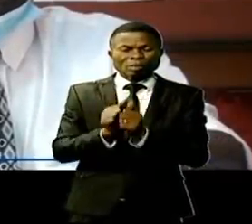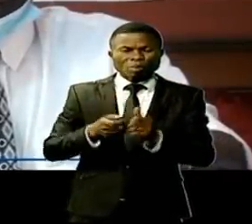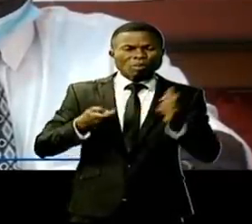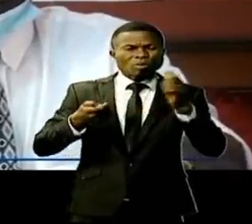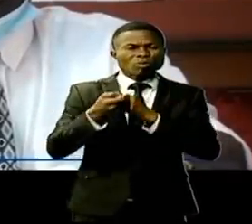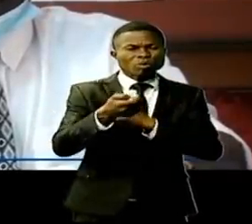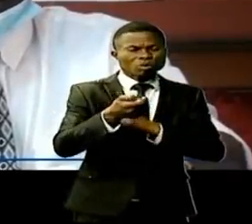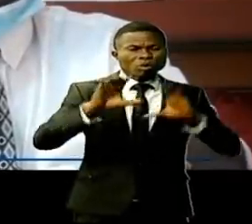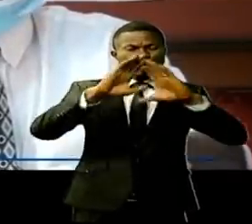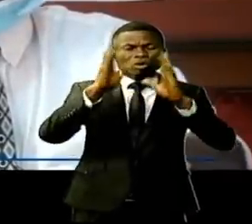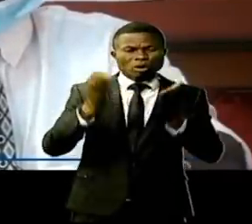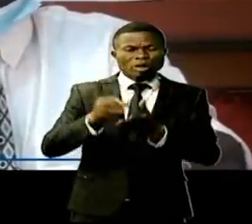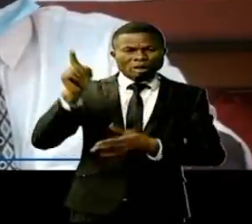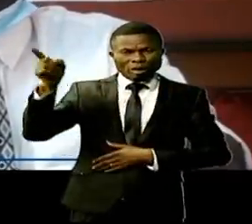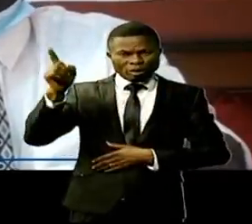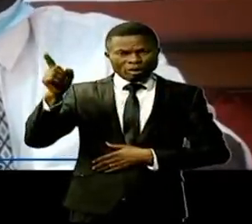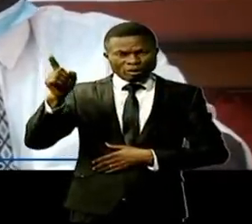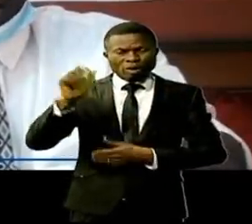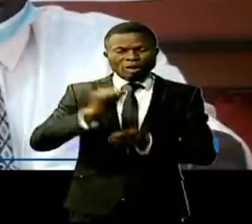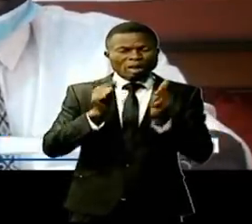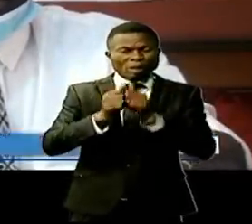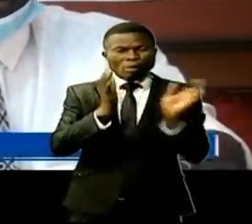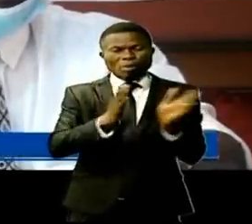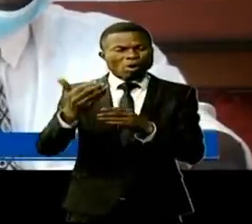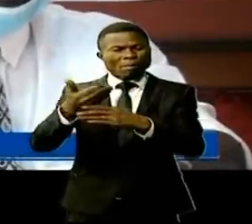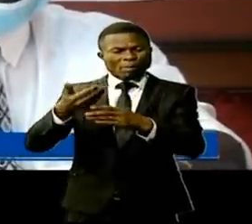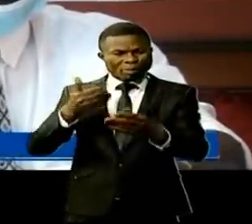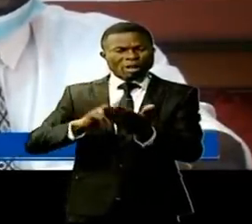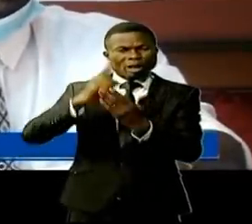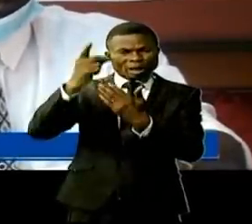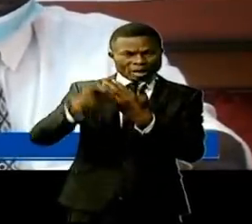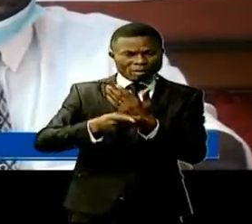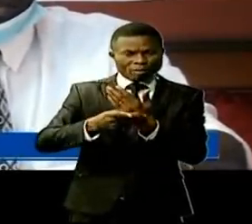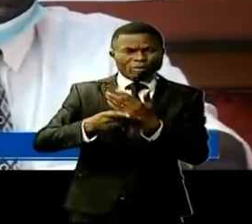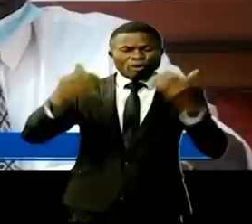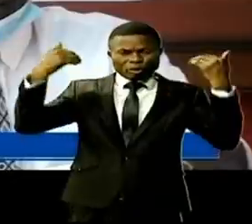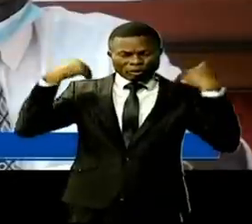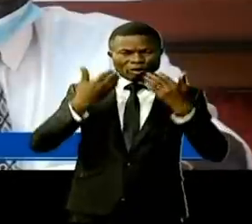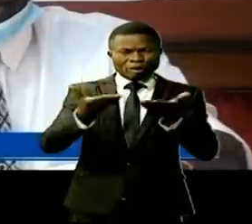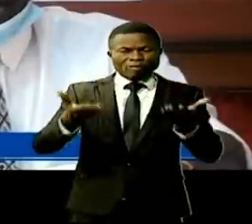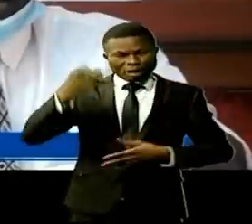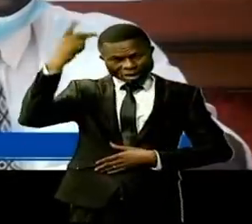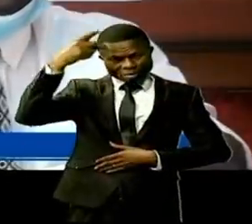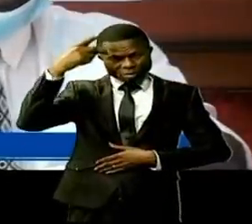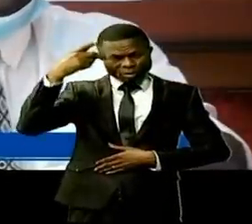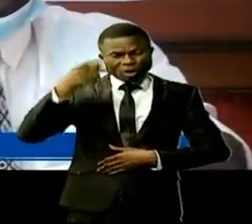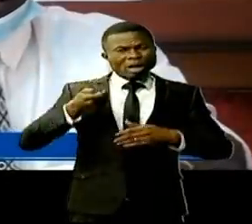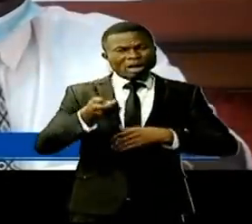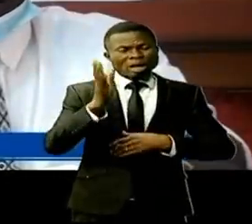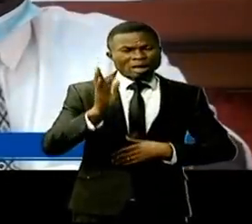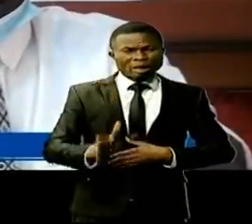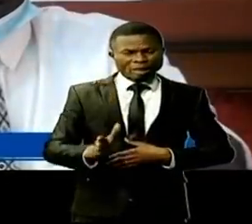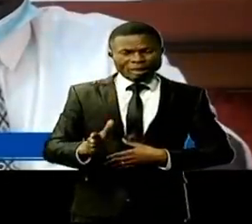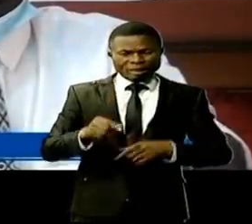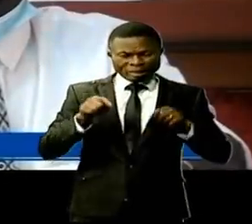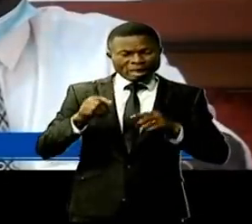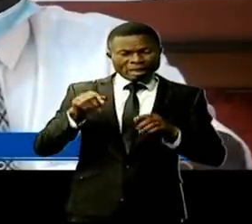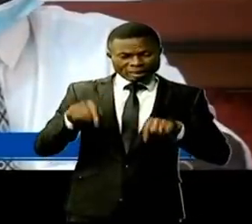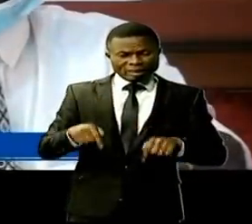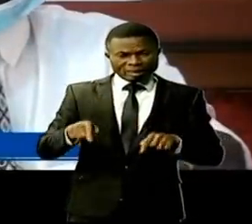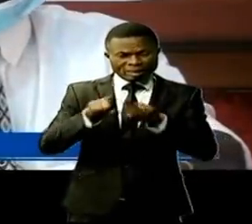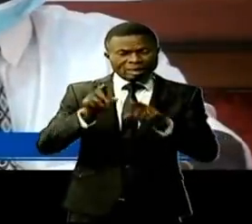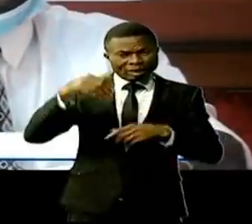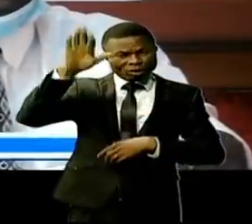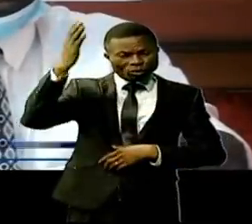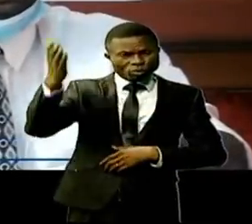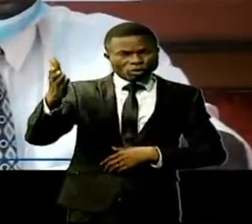sont victimes est un fait prémédité, planifié par des officines politiques et criminelles internes et externes à la